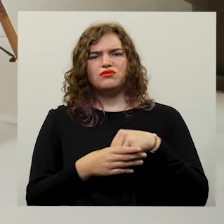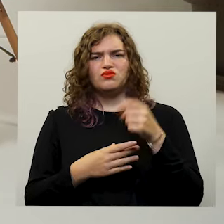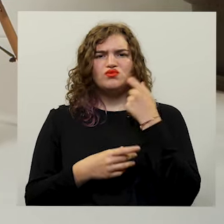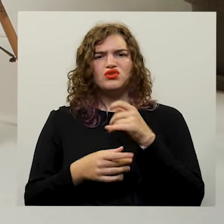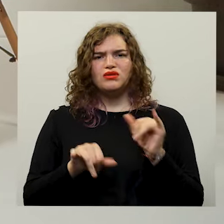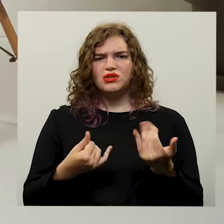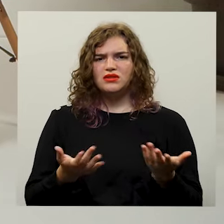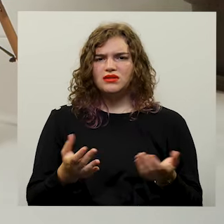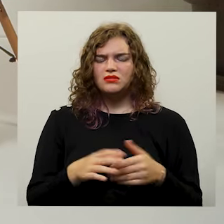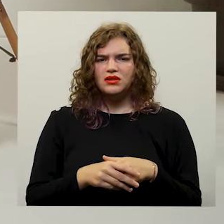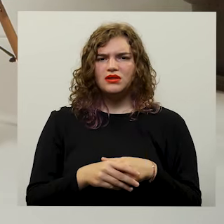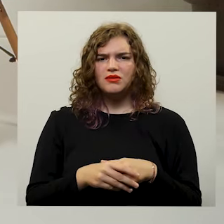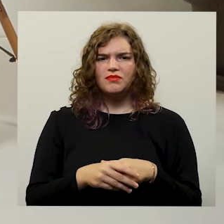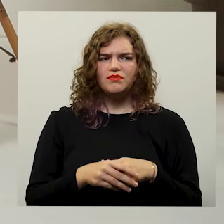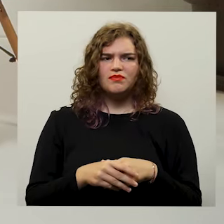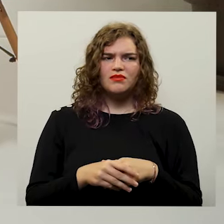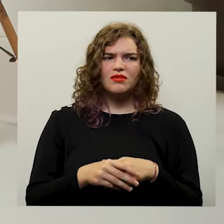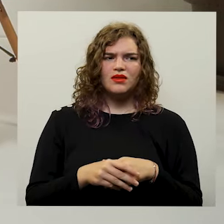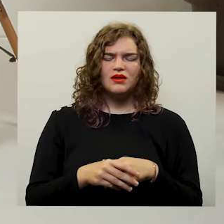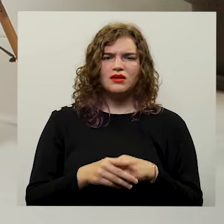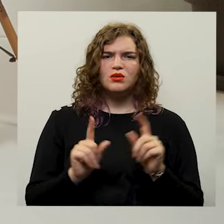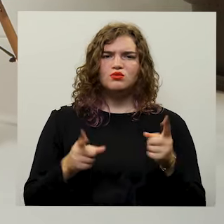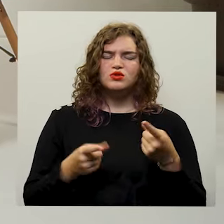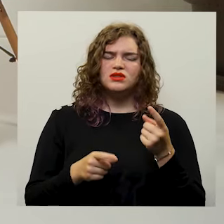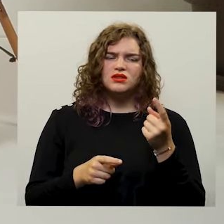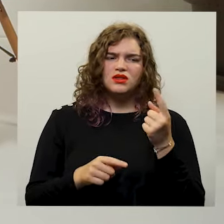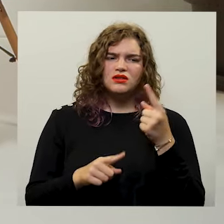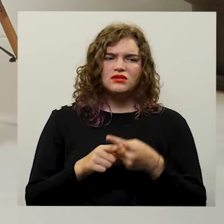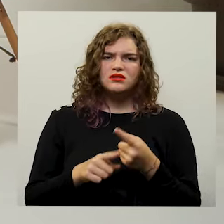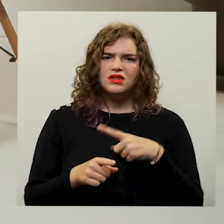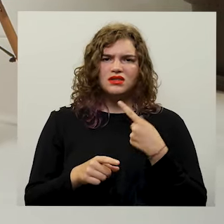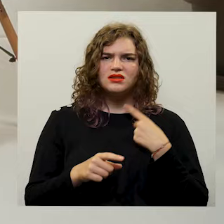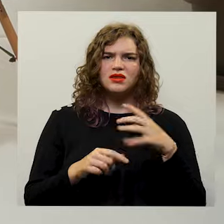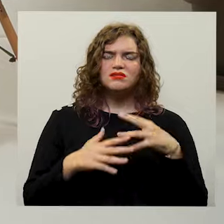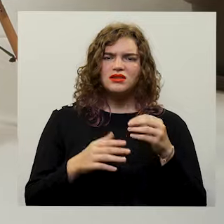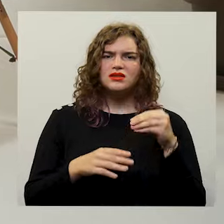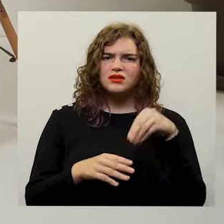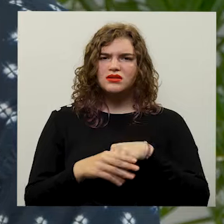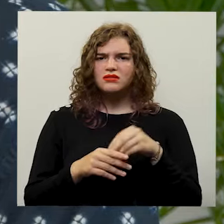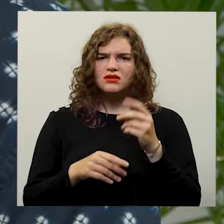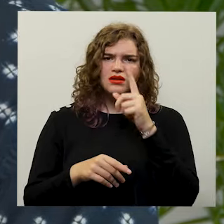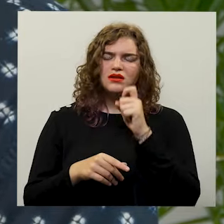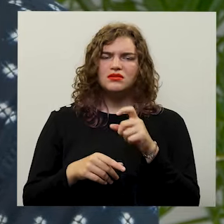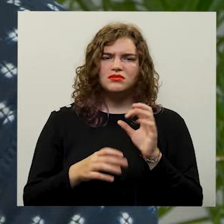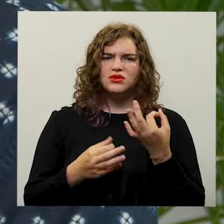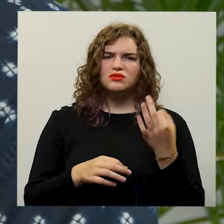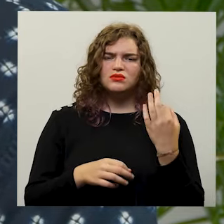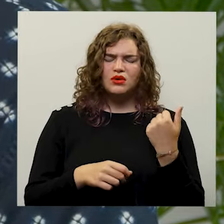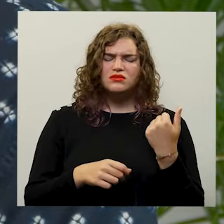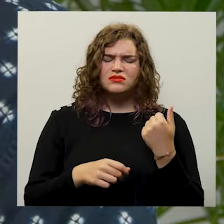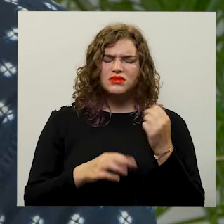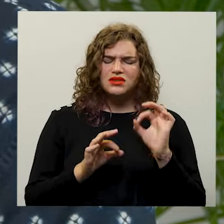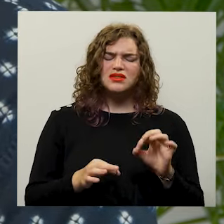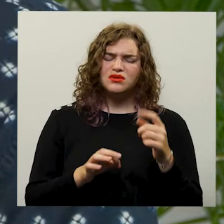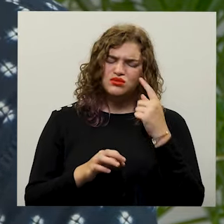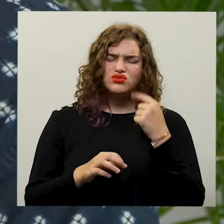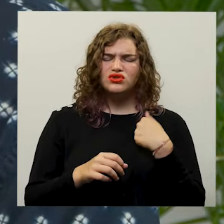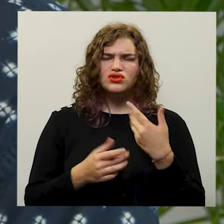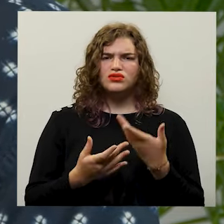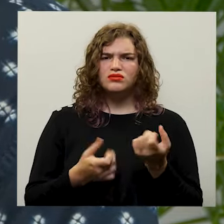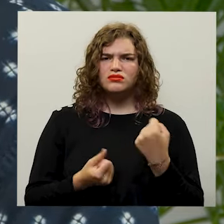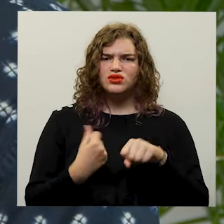știam. Crezi că muzica de un anumit gen mișcă într-adevăr duhurile rele în om? 100%. Da?